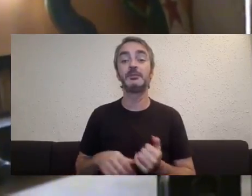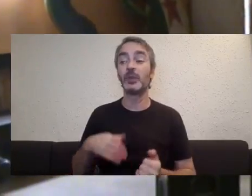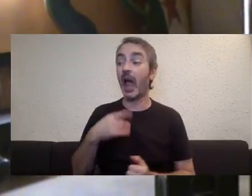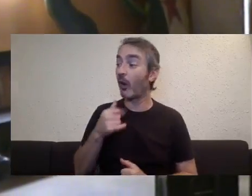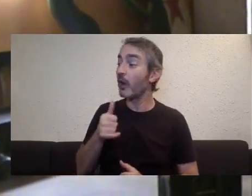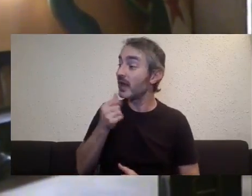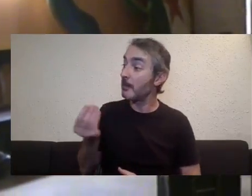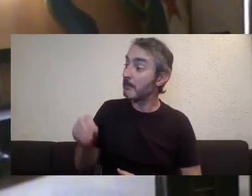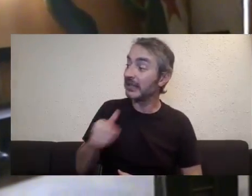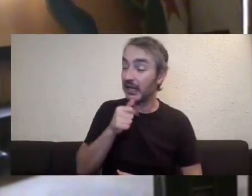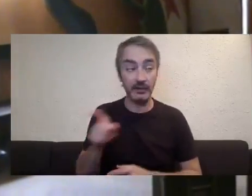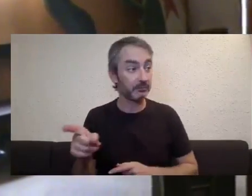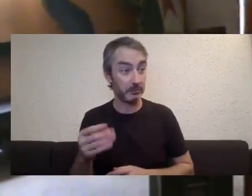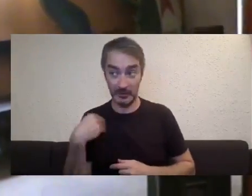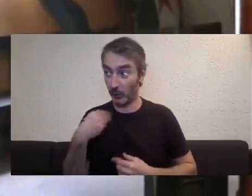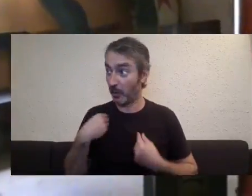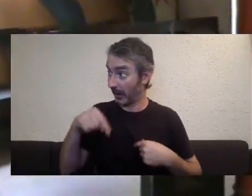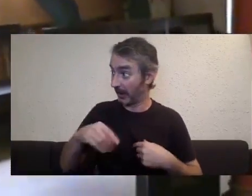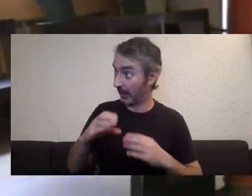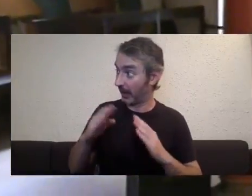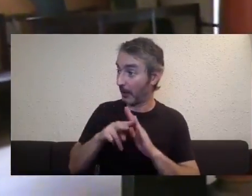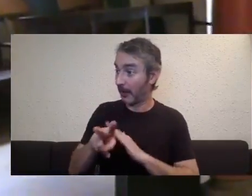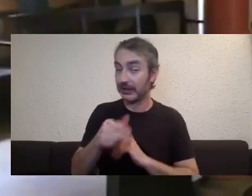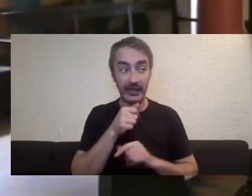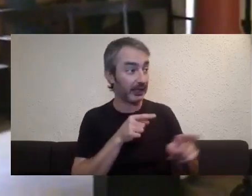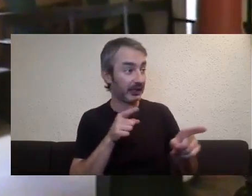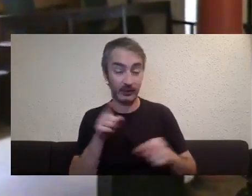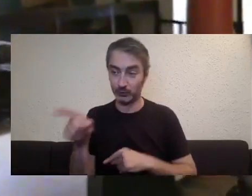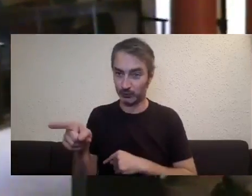Llavors, si algú més vol afegir algú de canvies, sí? No?